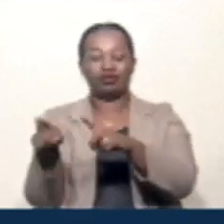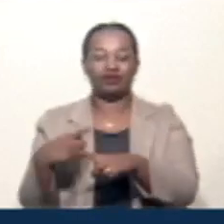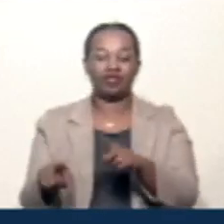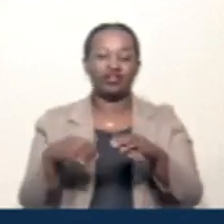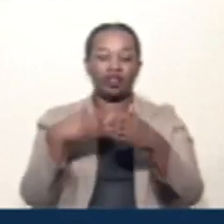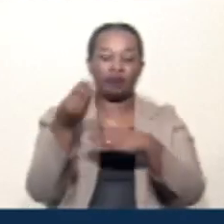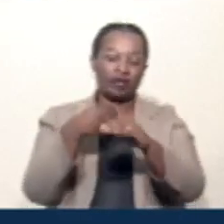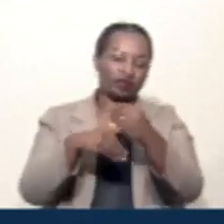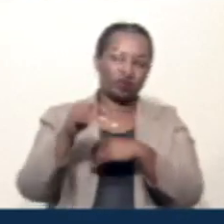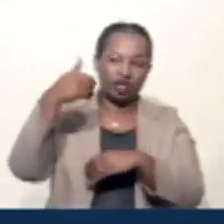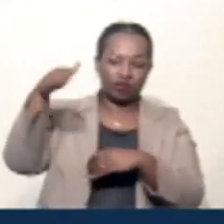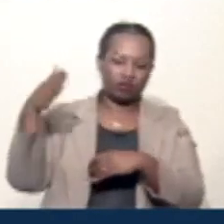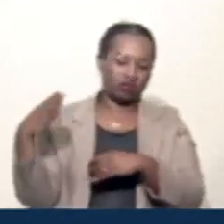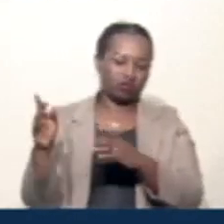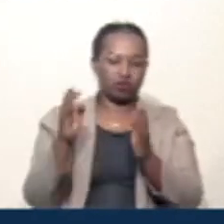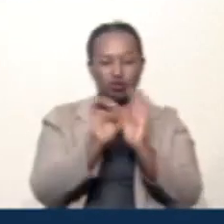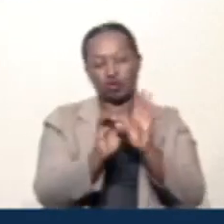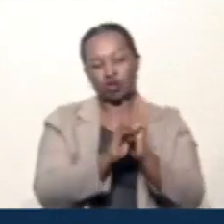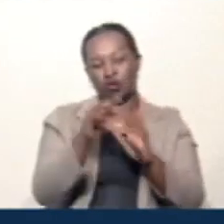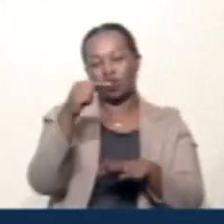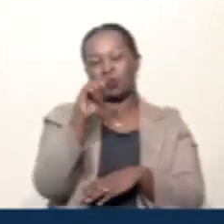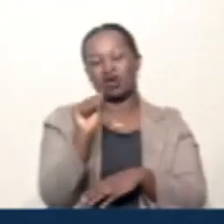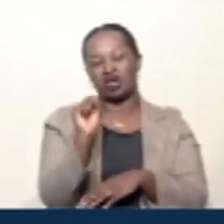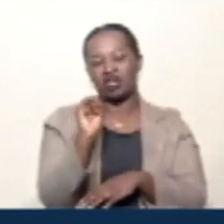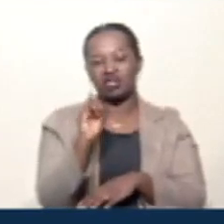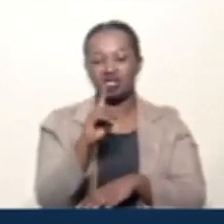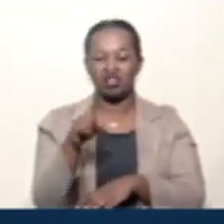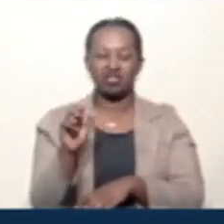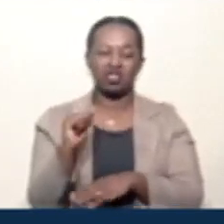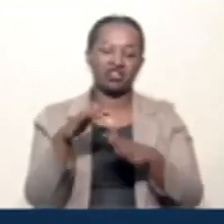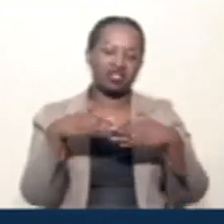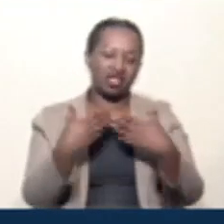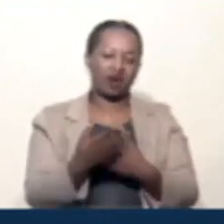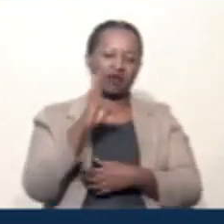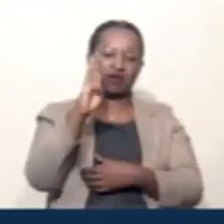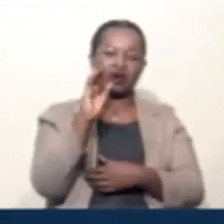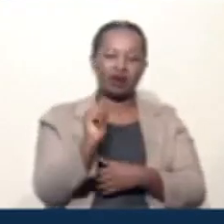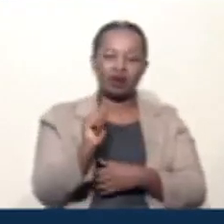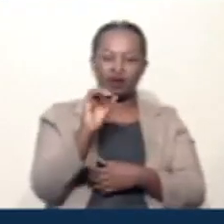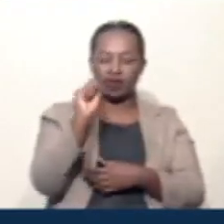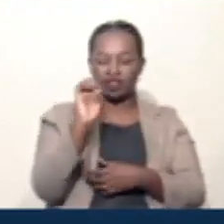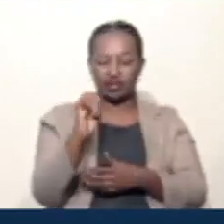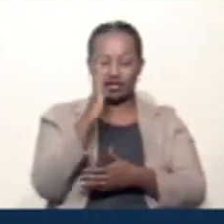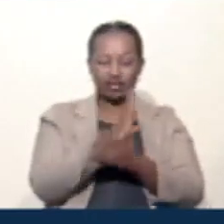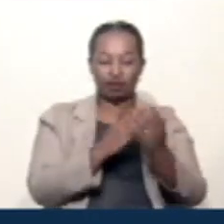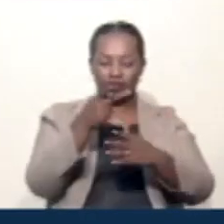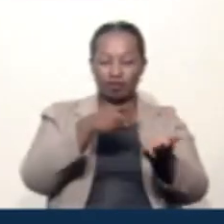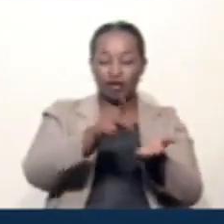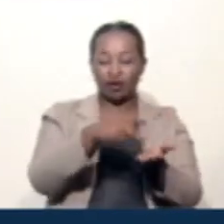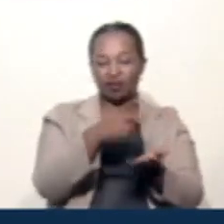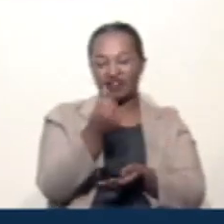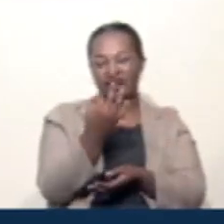bagasagurira n'amasoko bakabijyana mu isoko nko mu gasiza cyangwa kuri basi. Wenda hari igihe ikirago bakiguraga nk'amafaranga